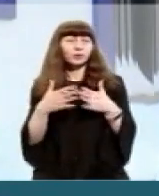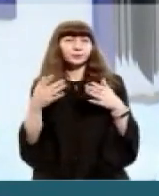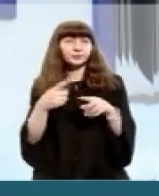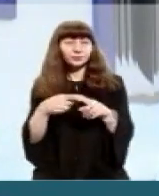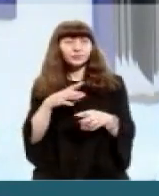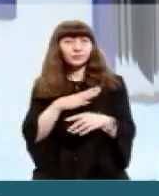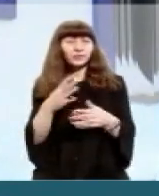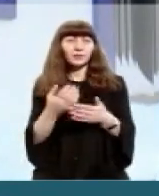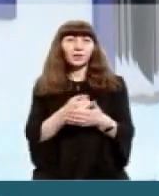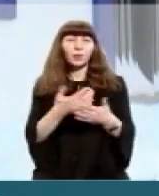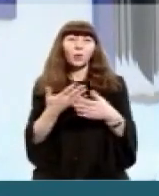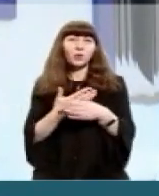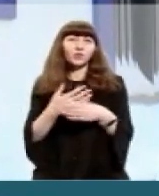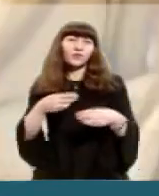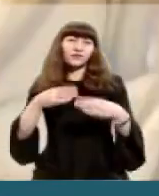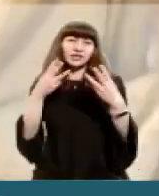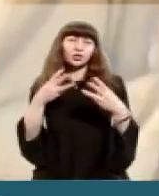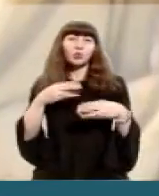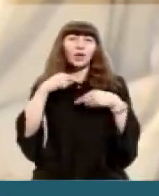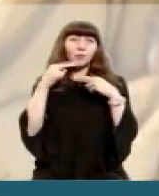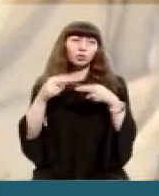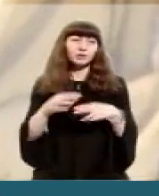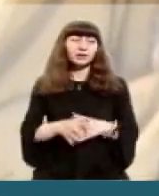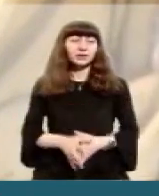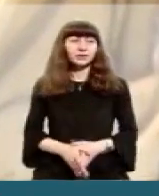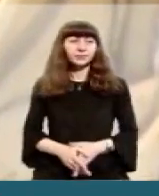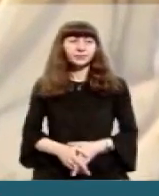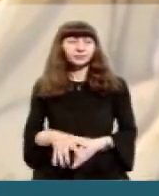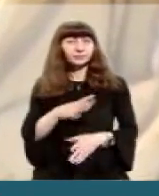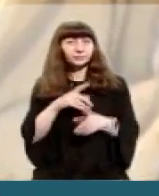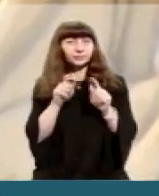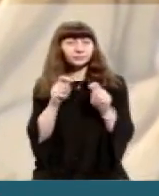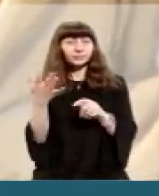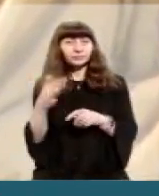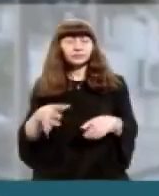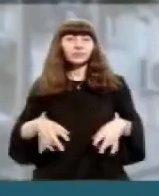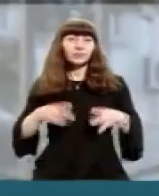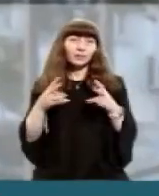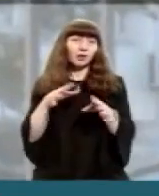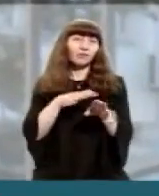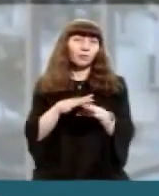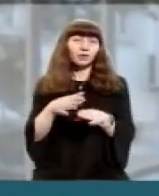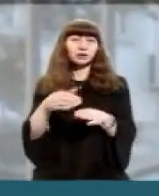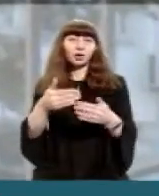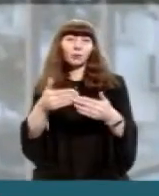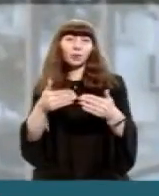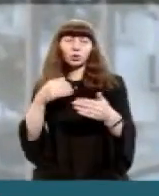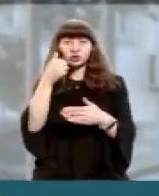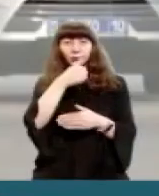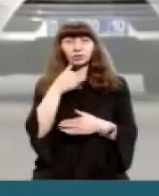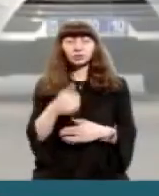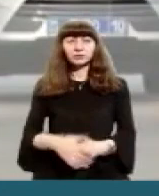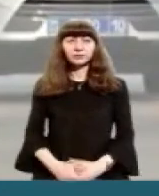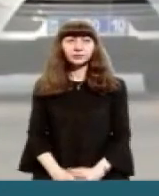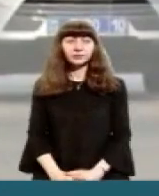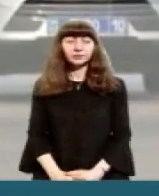часть была выявлена с помощью видеокамер. За период праздников усилиями ведомства были раскрыты 5 преступлений, совершенных в прошлом году. Дмитрий Муштар, Руслан